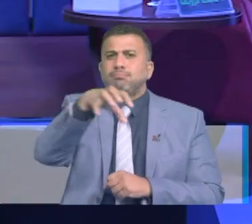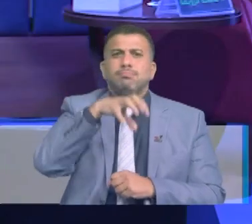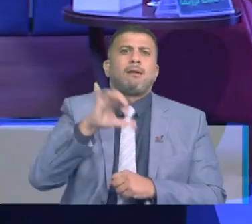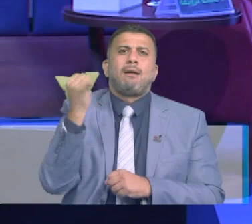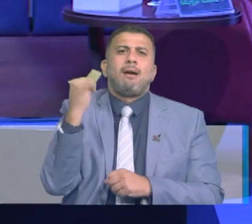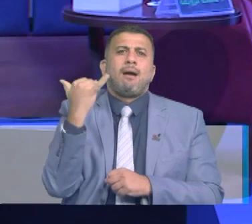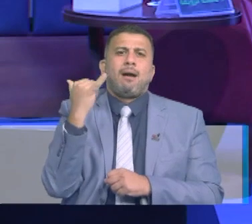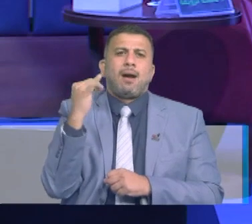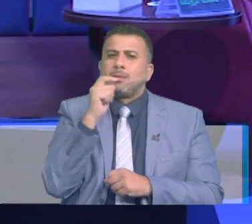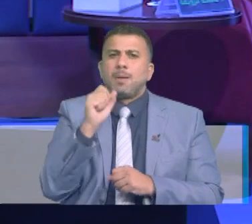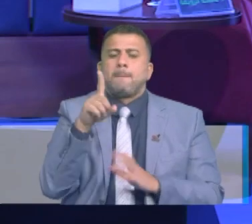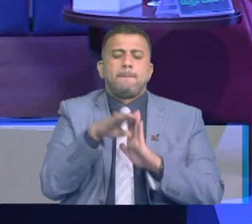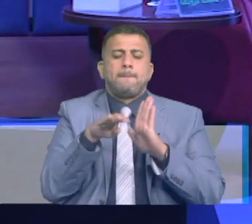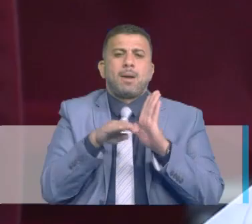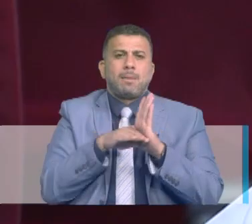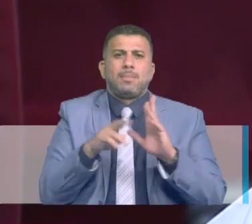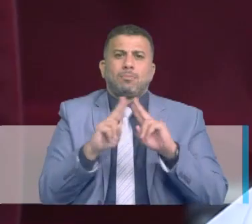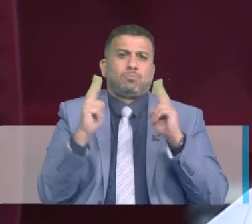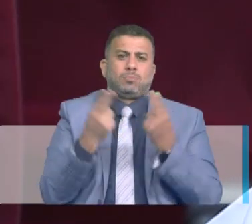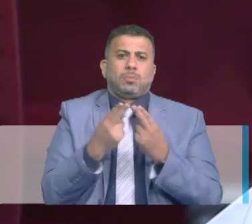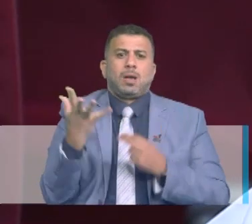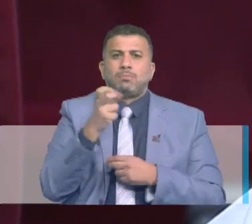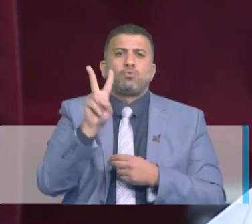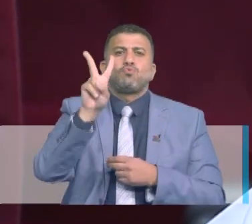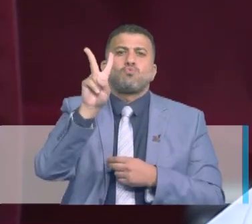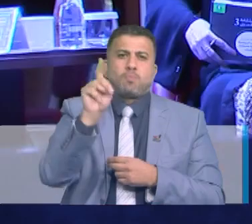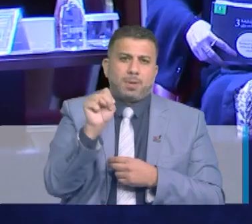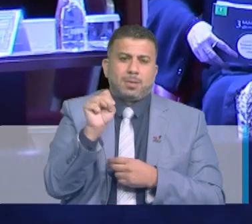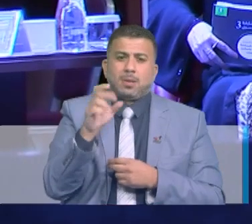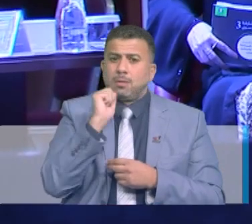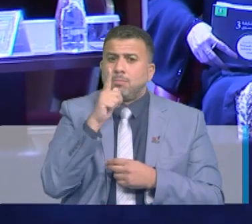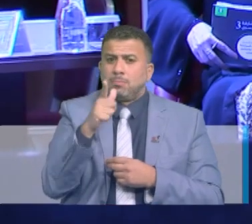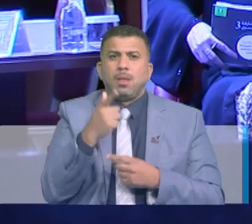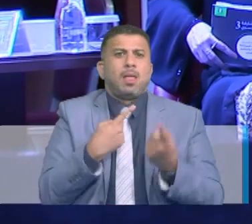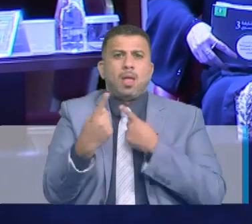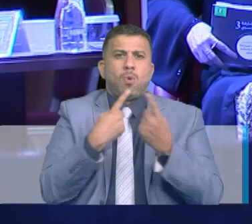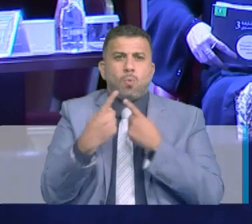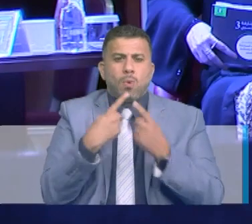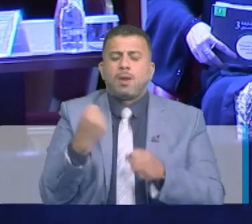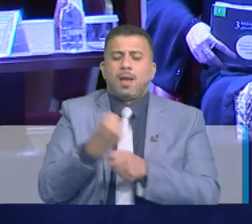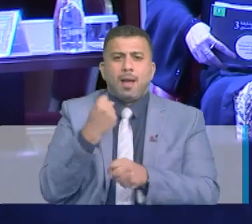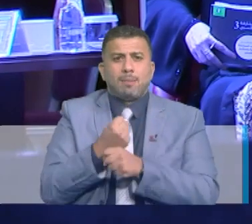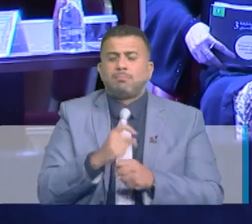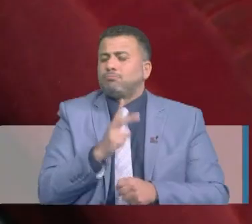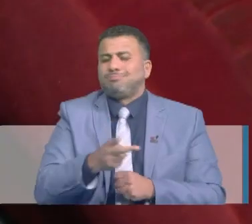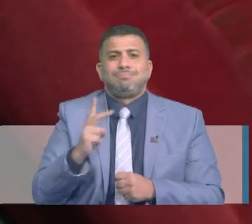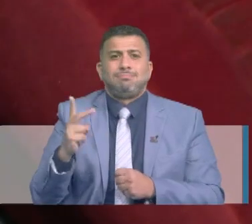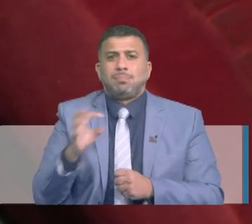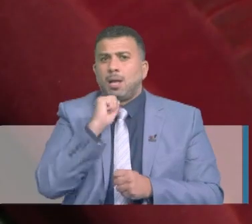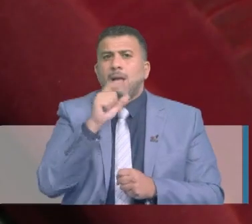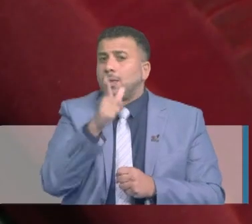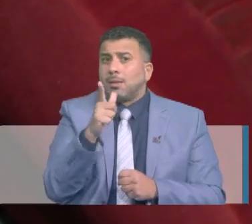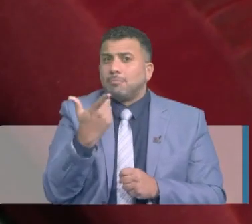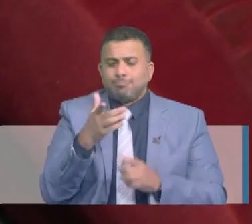عربية يشاركون في برامج الملتقى على مدار يومين عبر جلسات حوارية وورش متنوعة